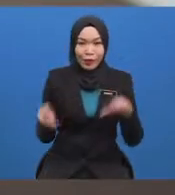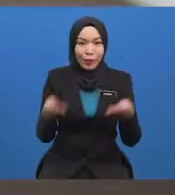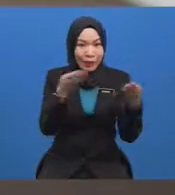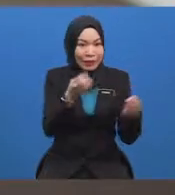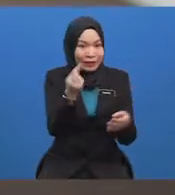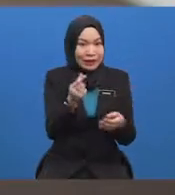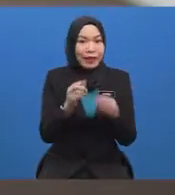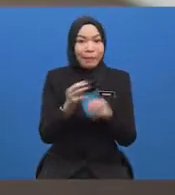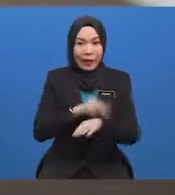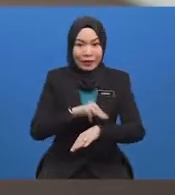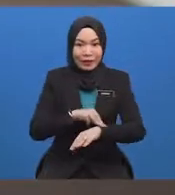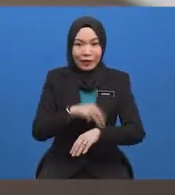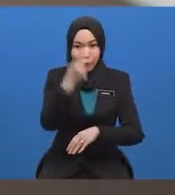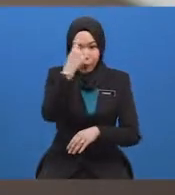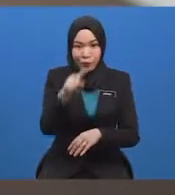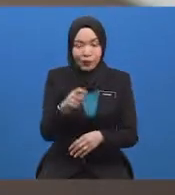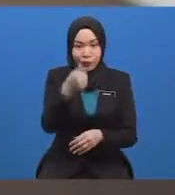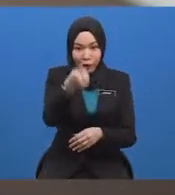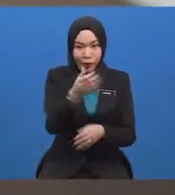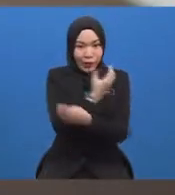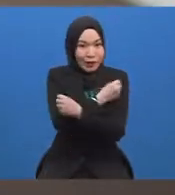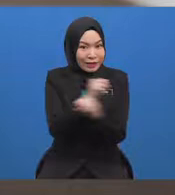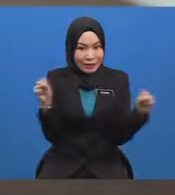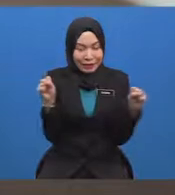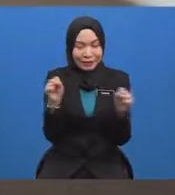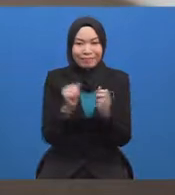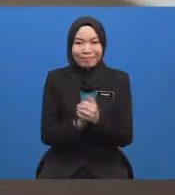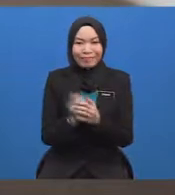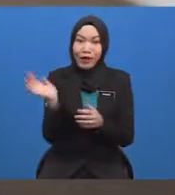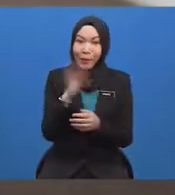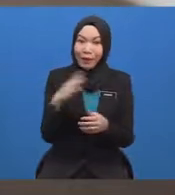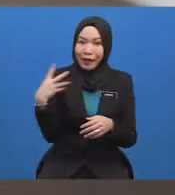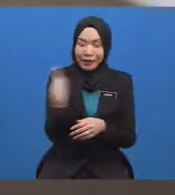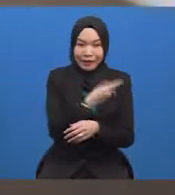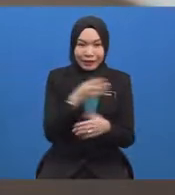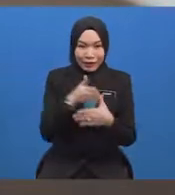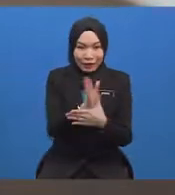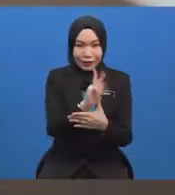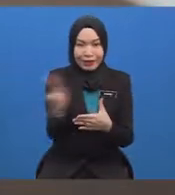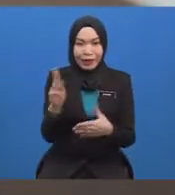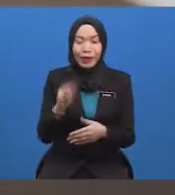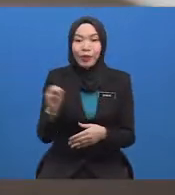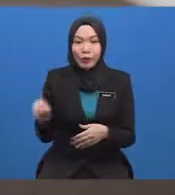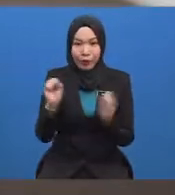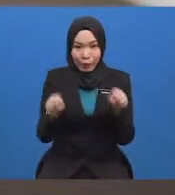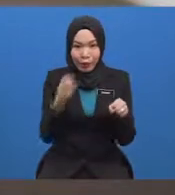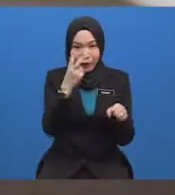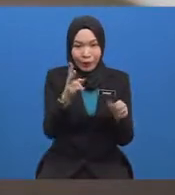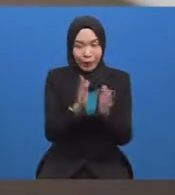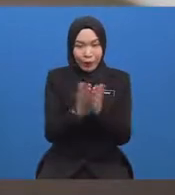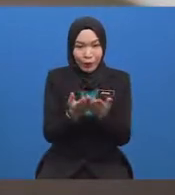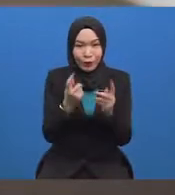anda bersedia Mari kita teruskan murid-murid boleh membuka muka surat